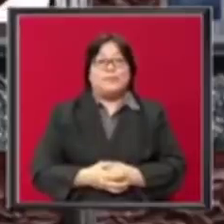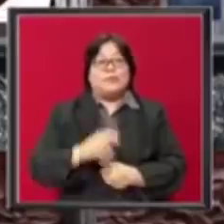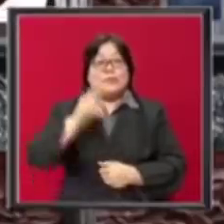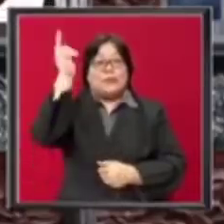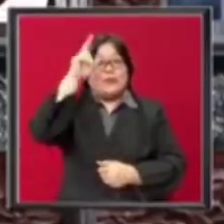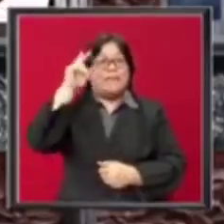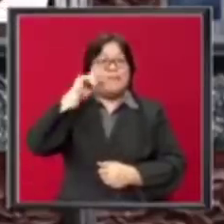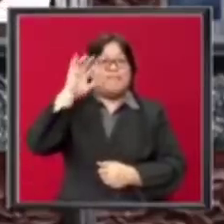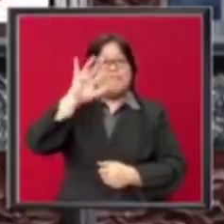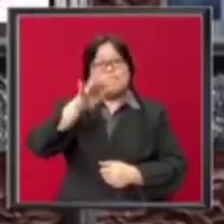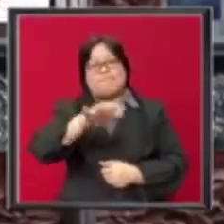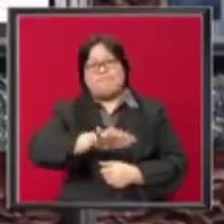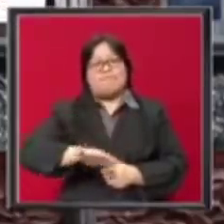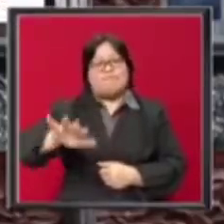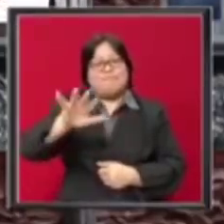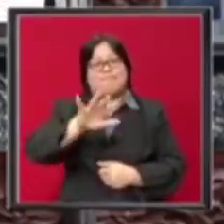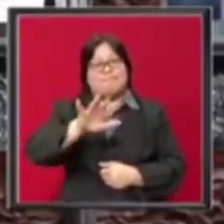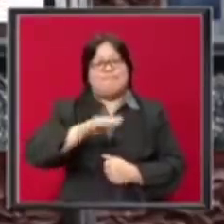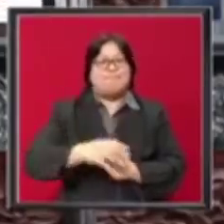Kerajaan jangka